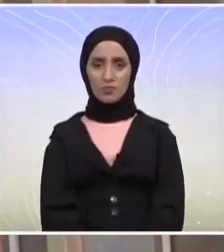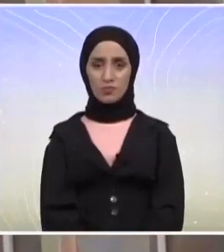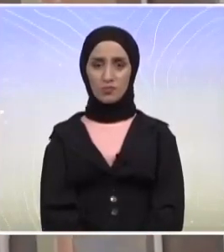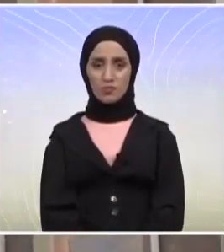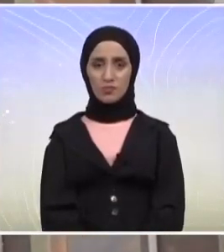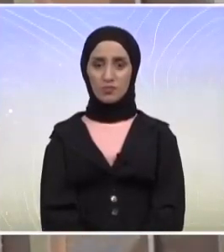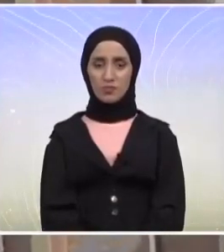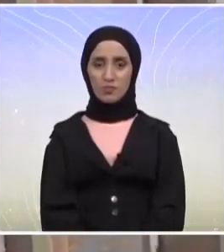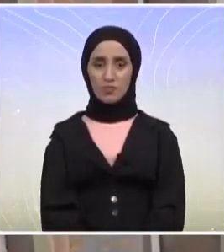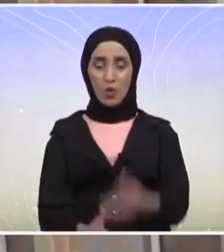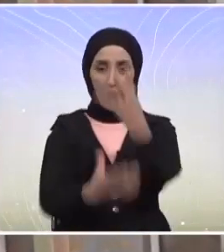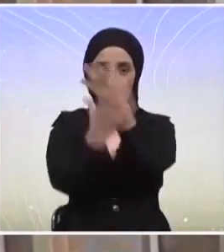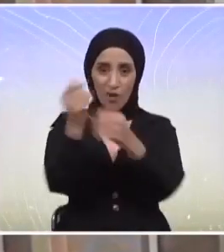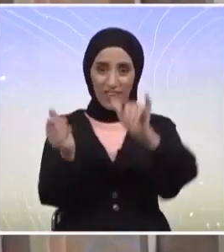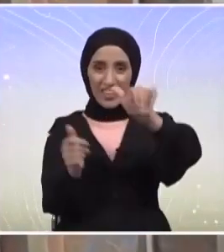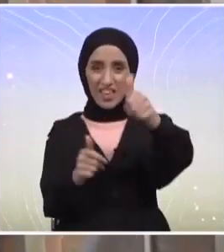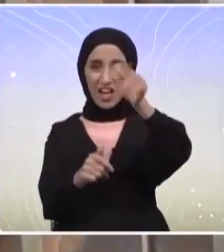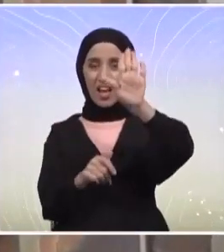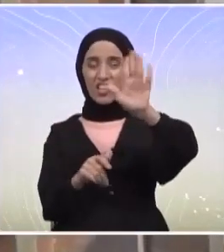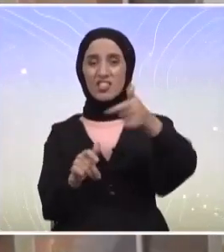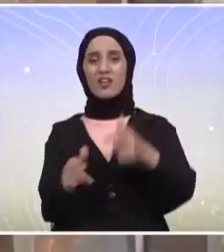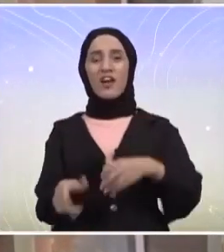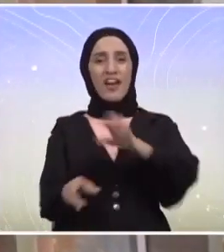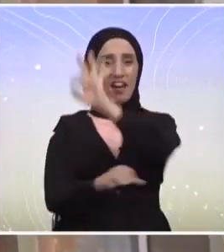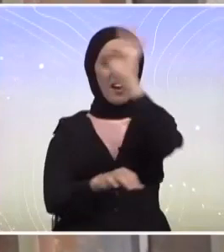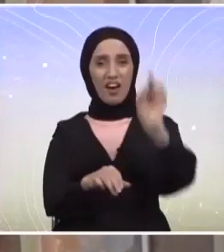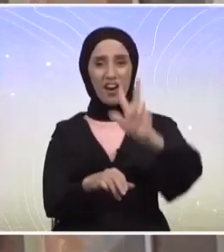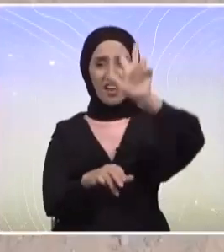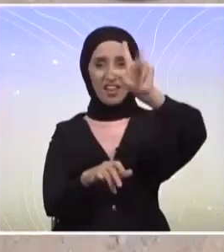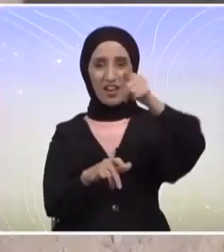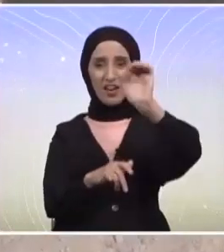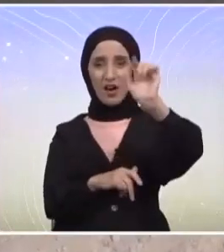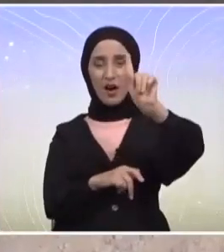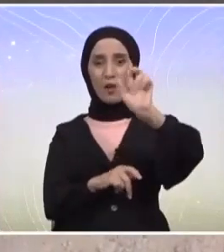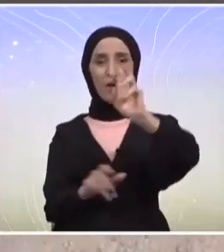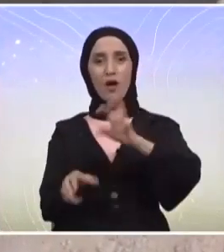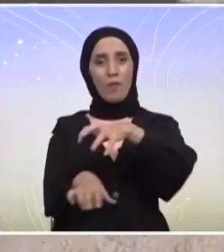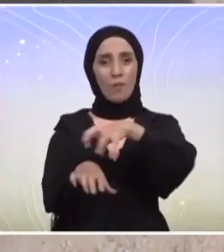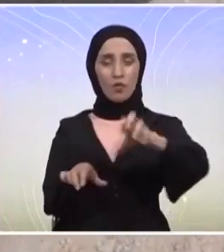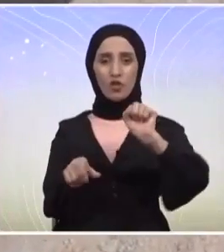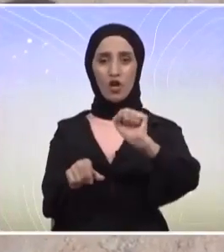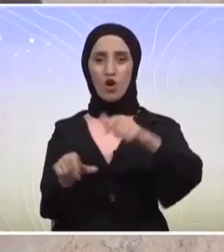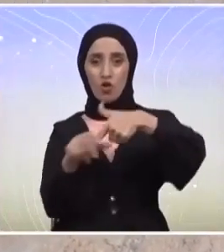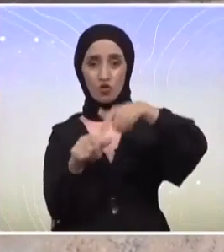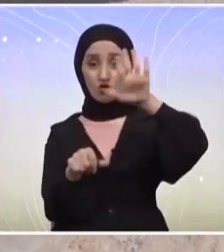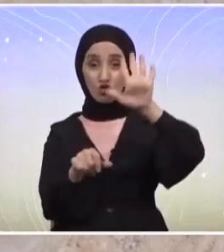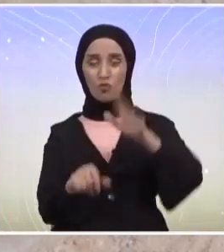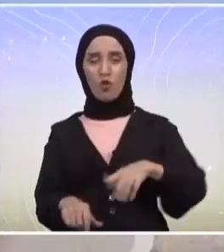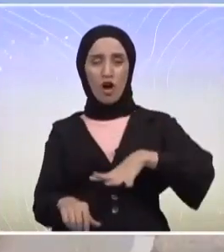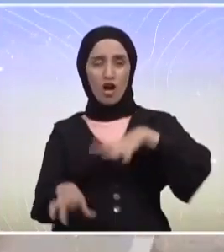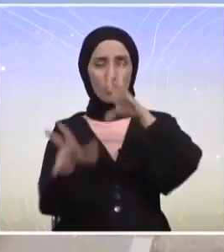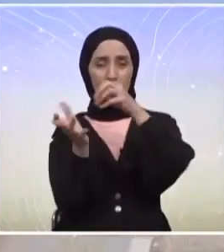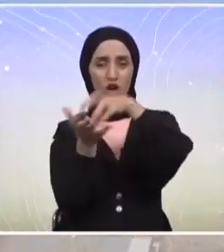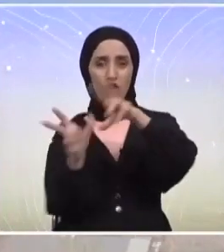ولد ياسر في قرية الرحبة التابعة لذات المديرية التي يعيش فيها، ولديه موهبة يتمسك